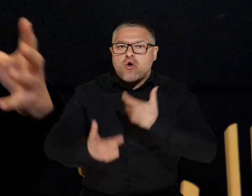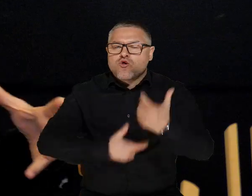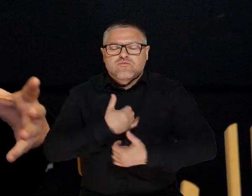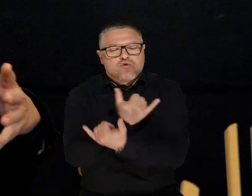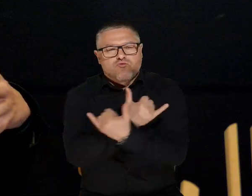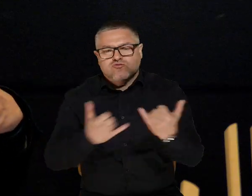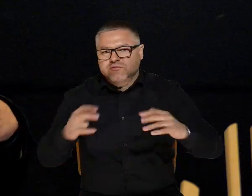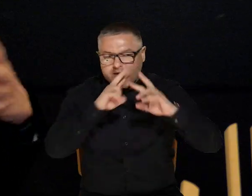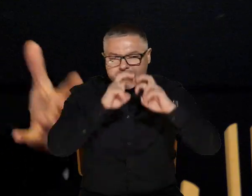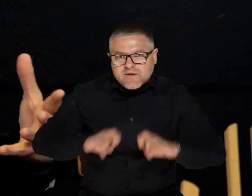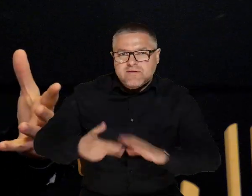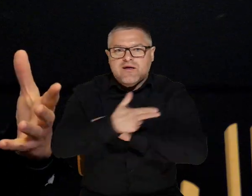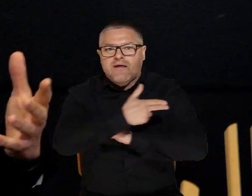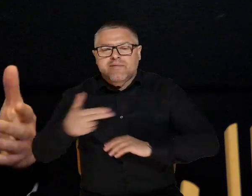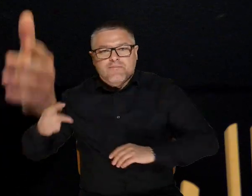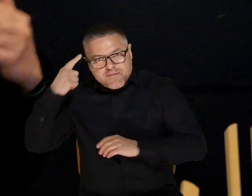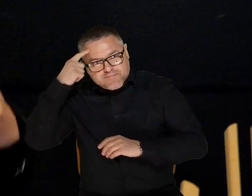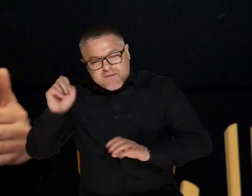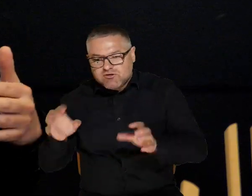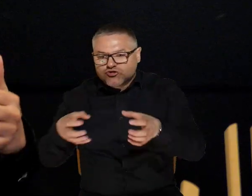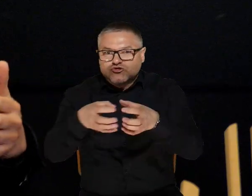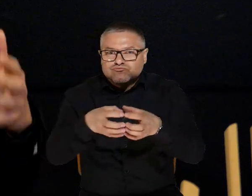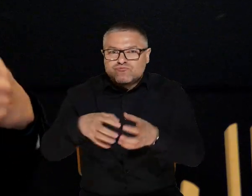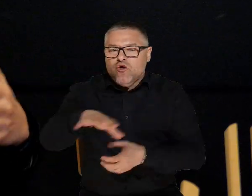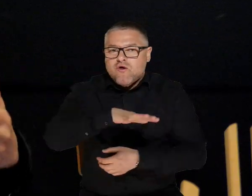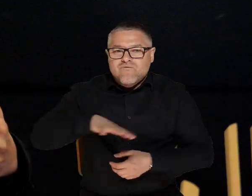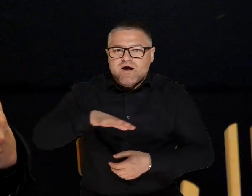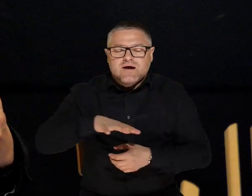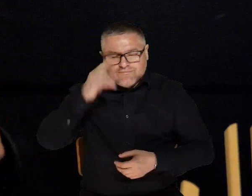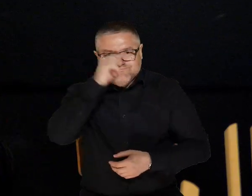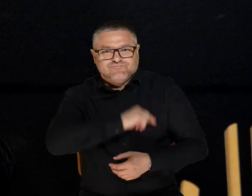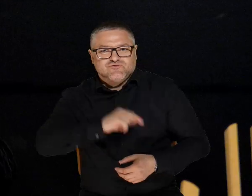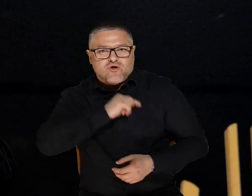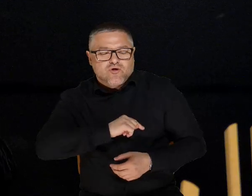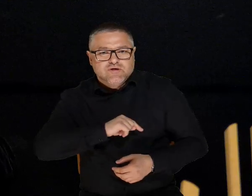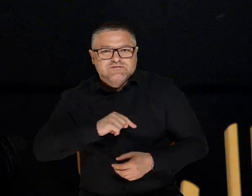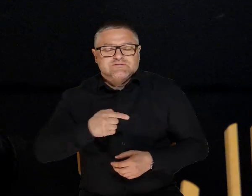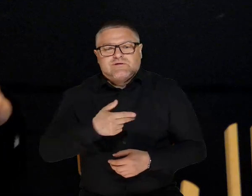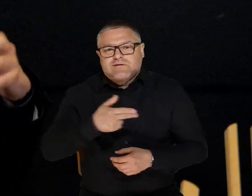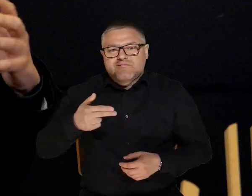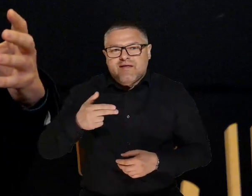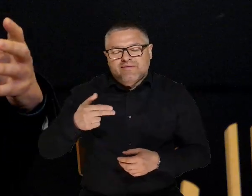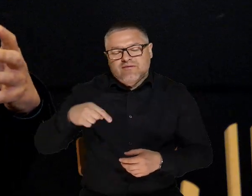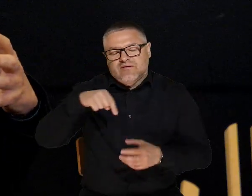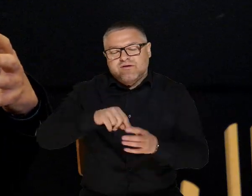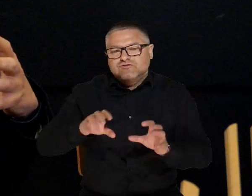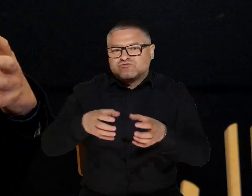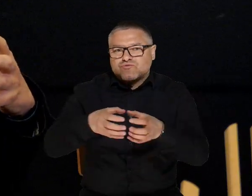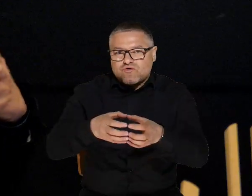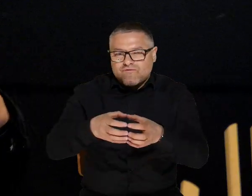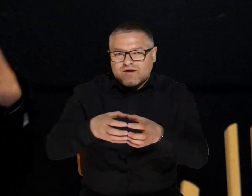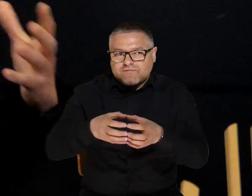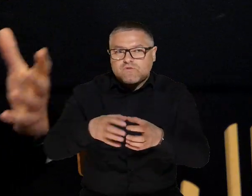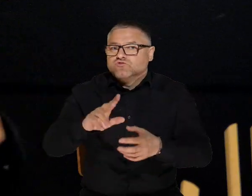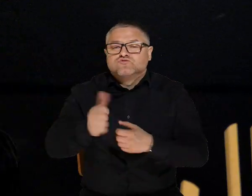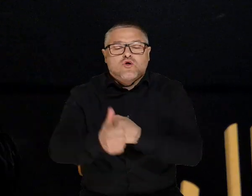prowadziliśmy różne badania na temat pamięci zbiorowej, znaczy psychologicznych aspektów pamięci zbiorowej i tego,